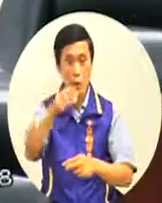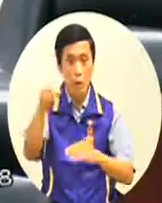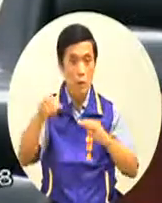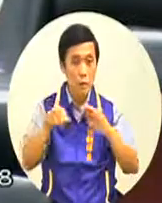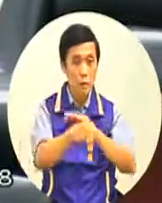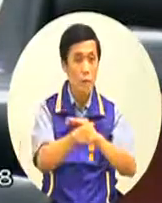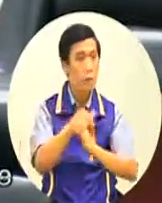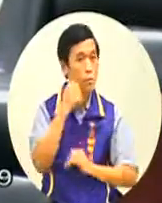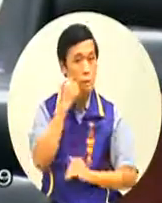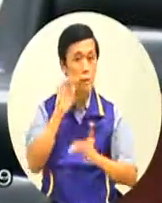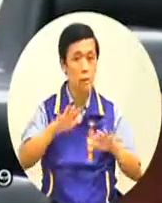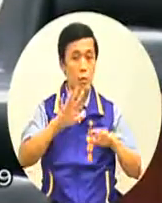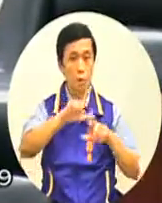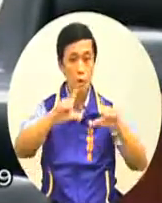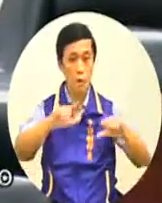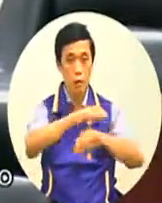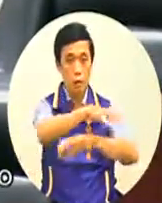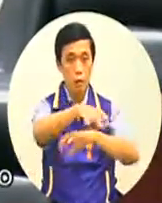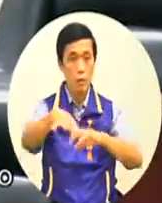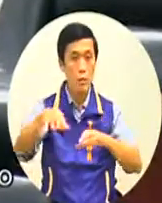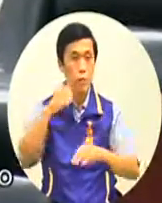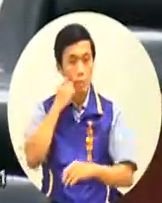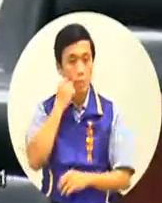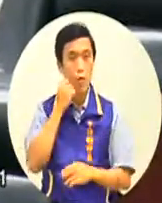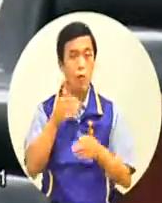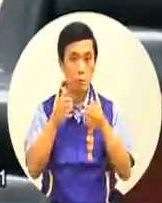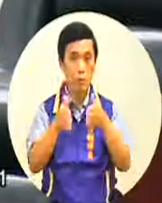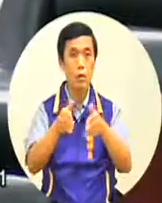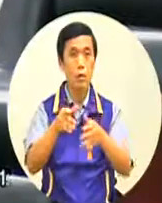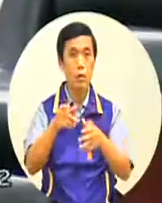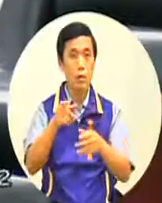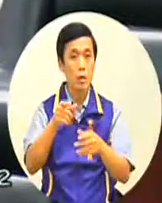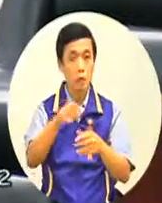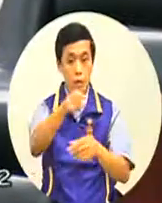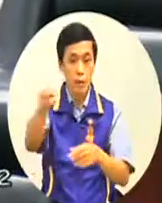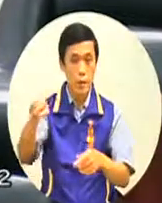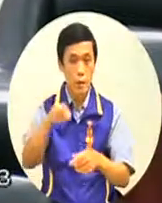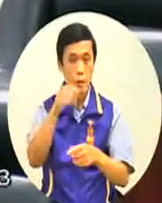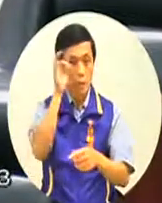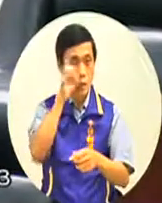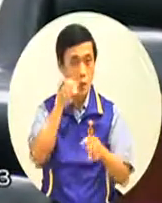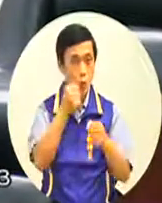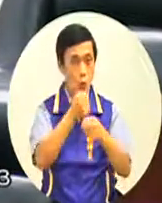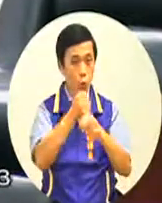境又那么困难，所以怎么样去有效缩短这个找到适合他们的工作